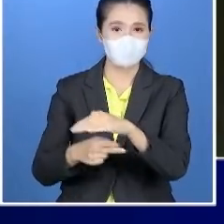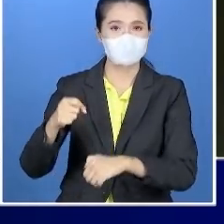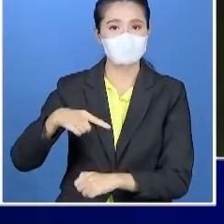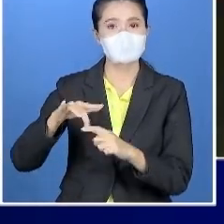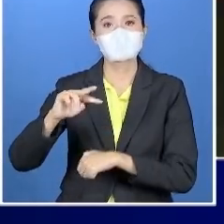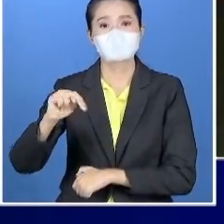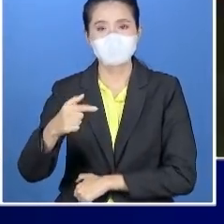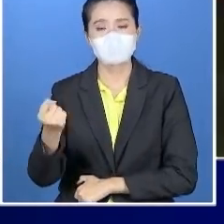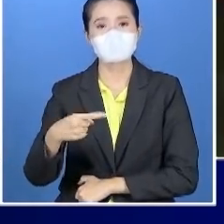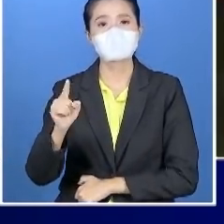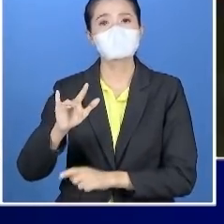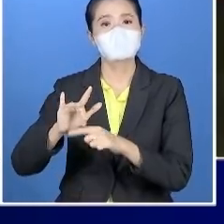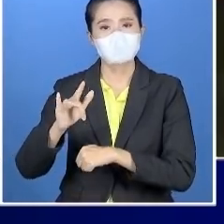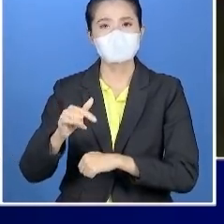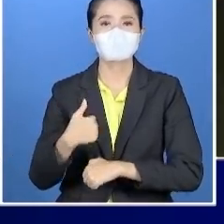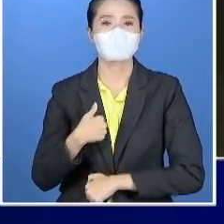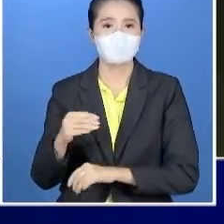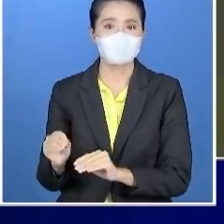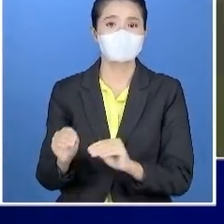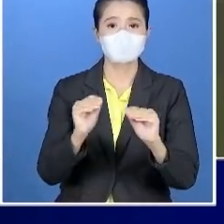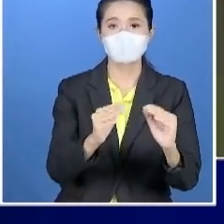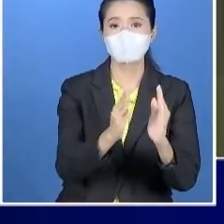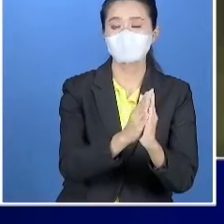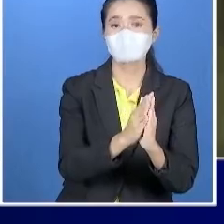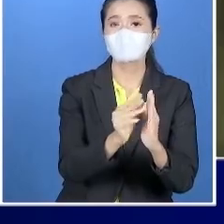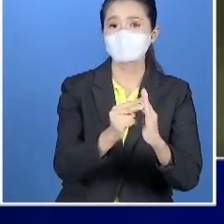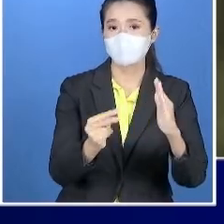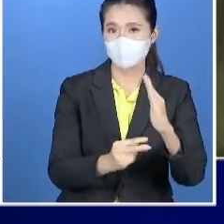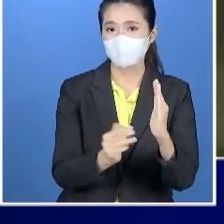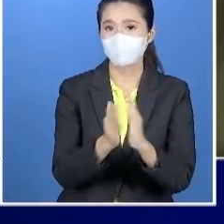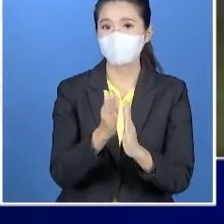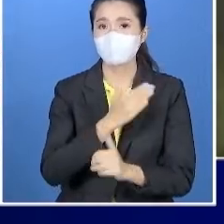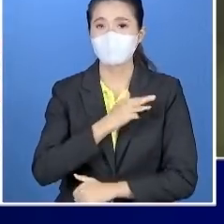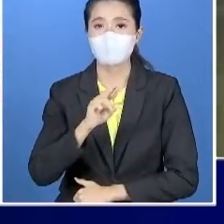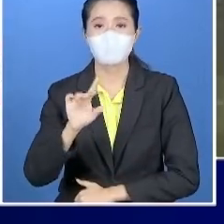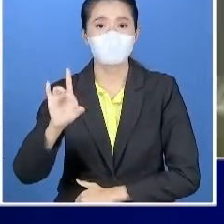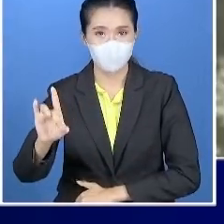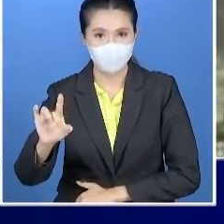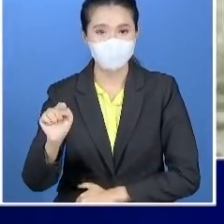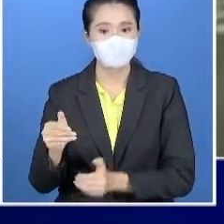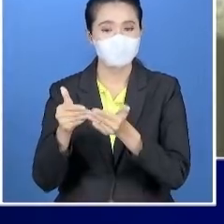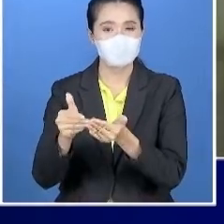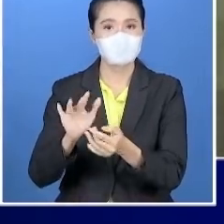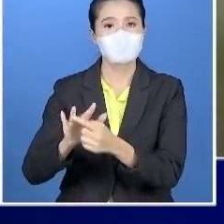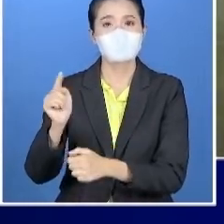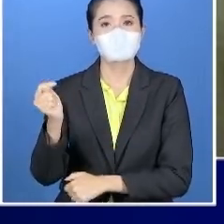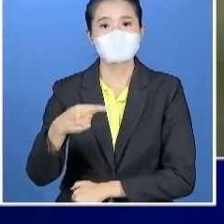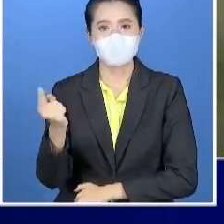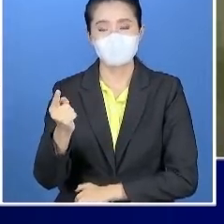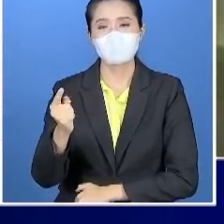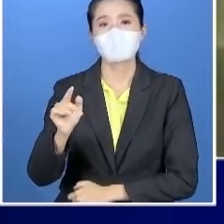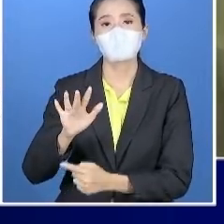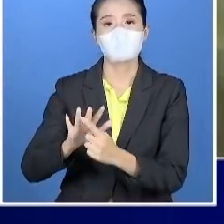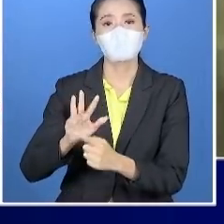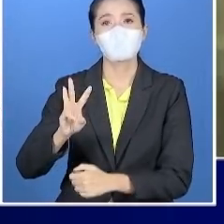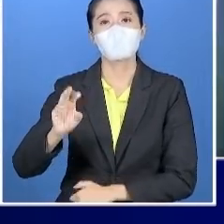หนึ่งคือที่สะพานพระราม8คุณผู้ชมครับแถวๆท่าเรือเทเวศคุณชัยนันท์นะฮะพูดถึงกล้องตรงท่